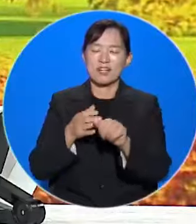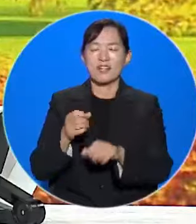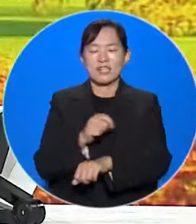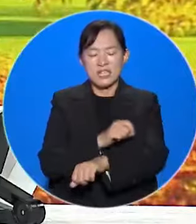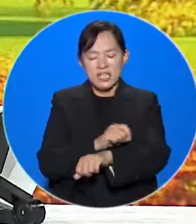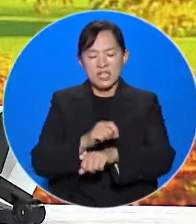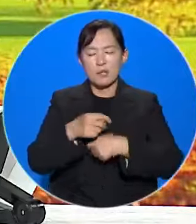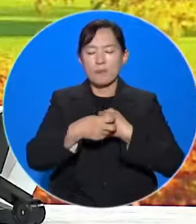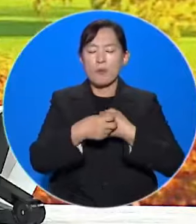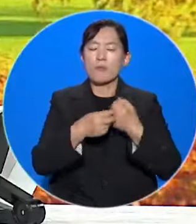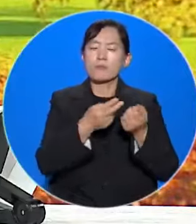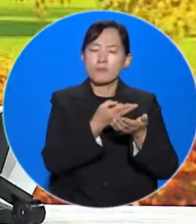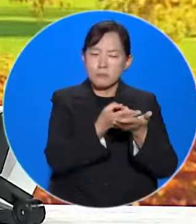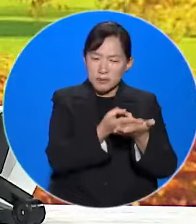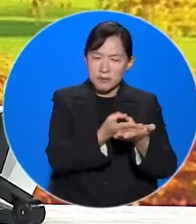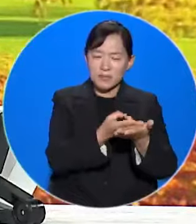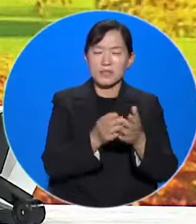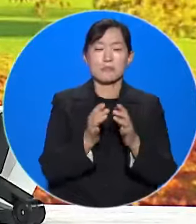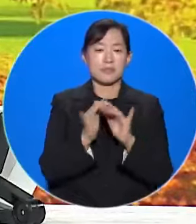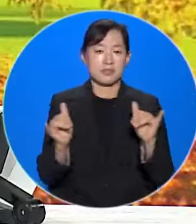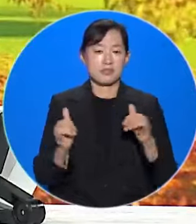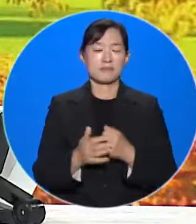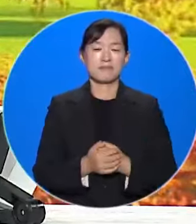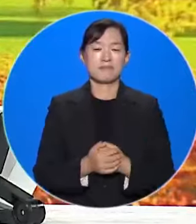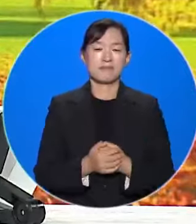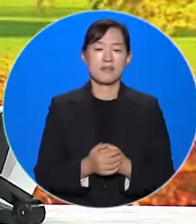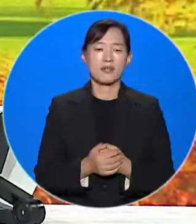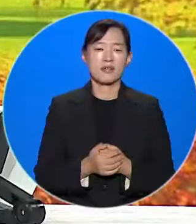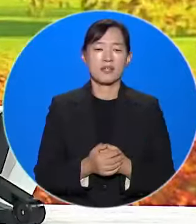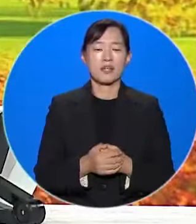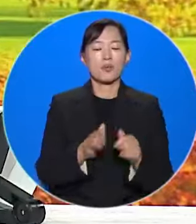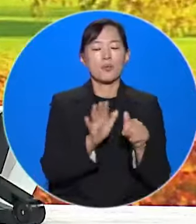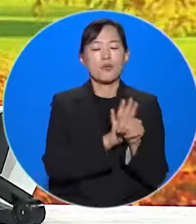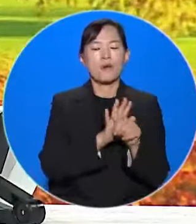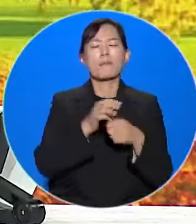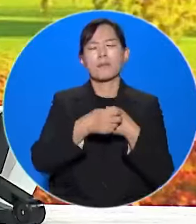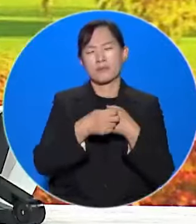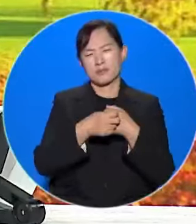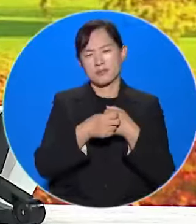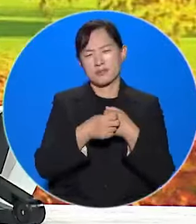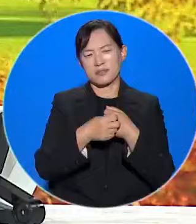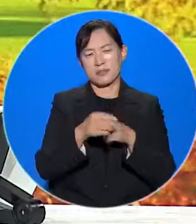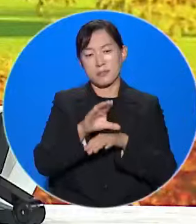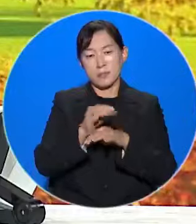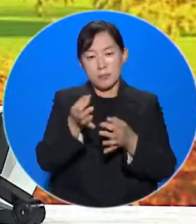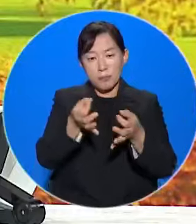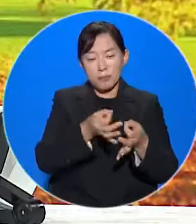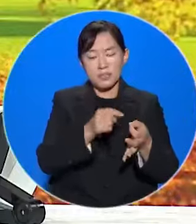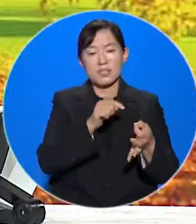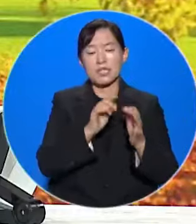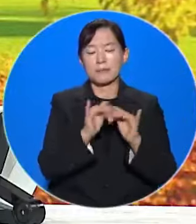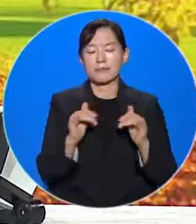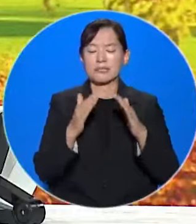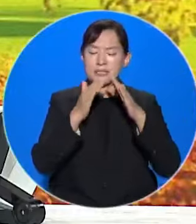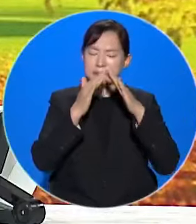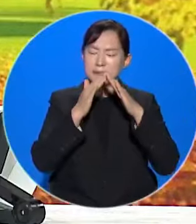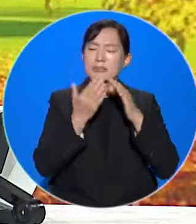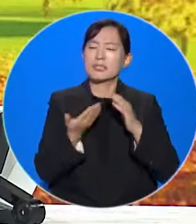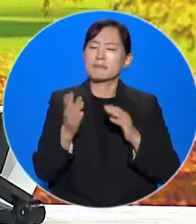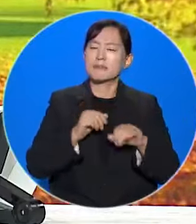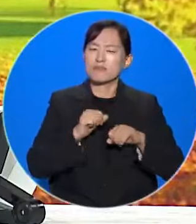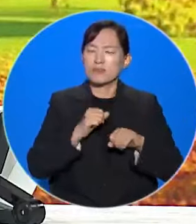분들, 병원에서 이 방송을 보시는 분들, 또 요양원에서 이 방송을 보시는 분들, 또 집에 있지만